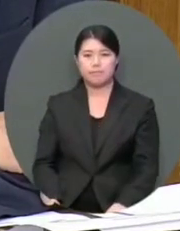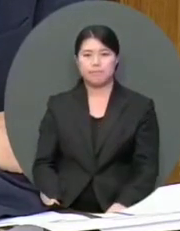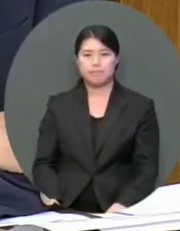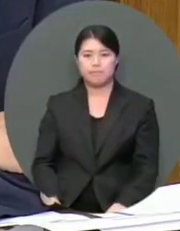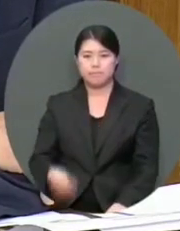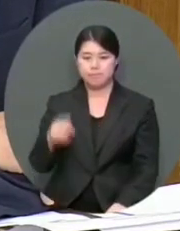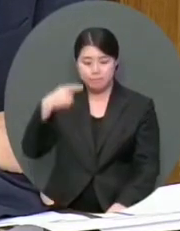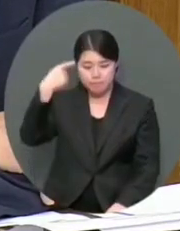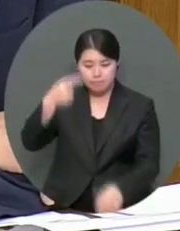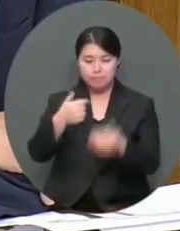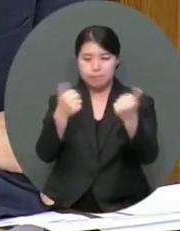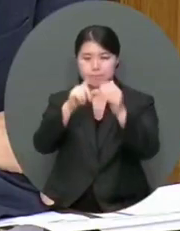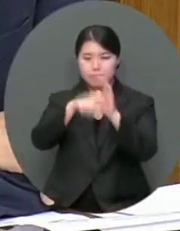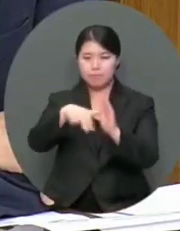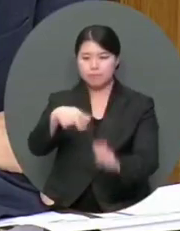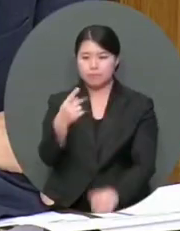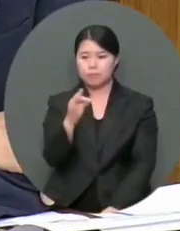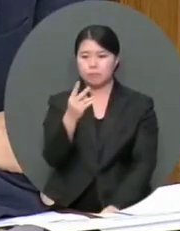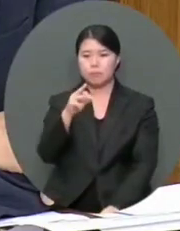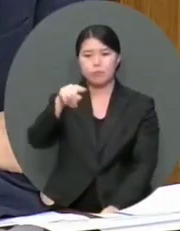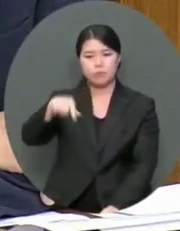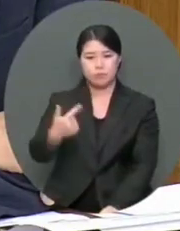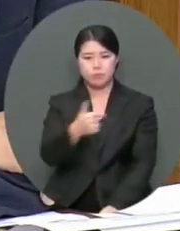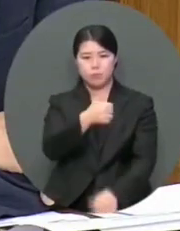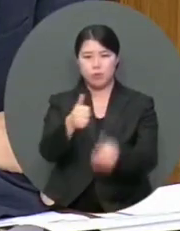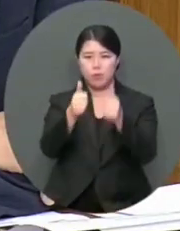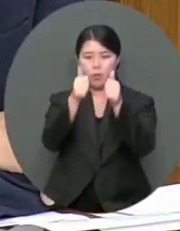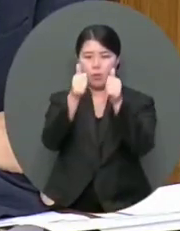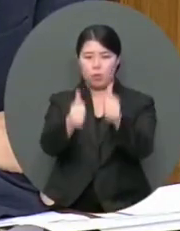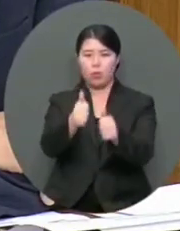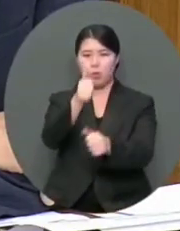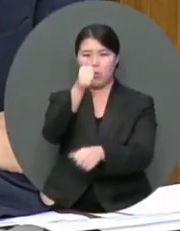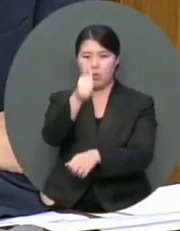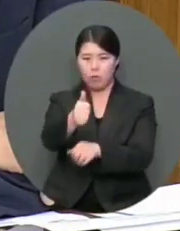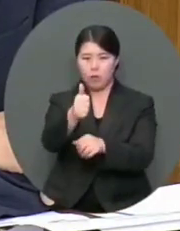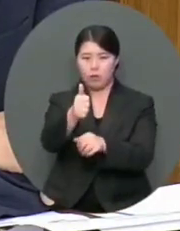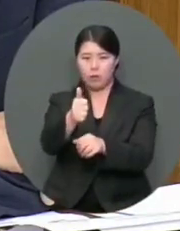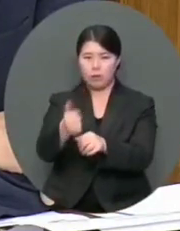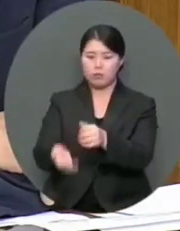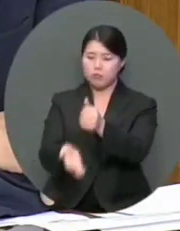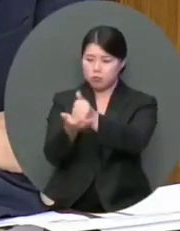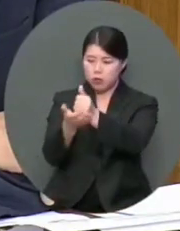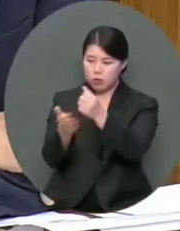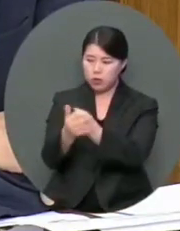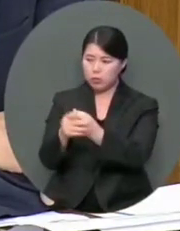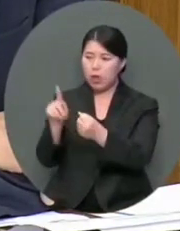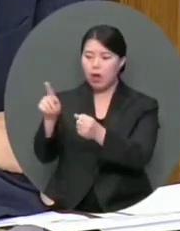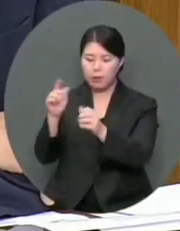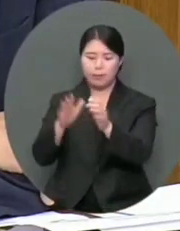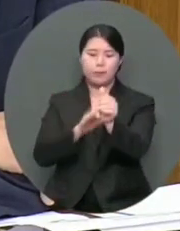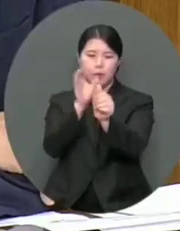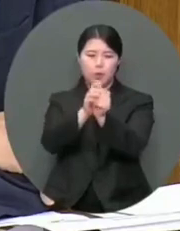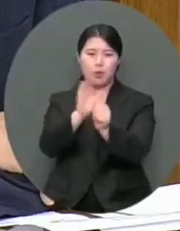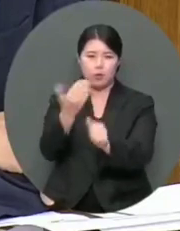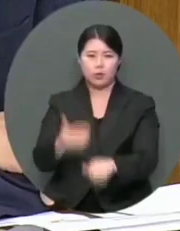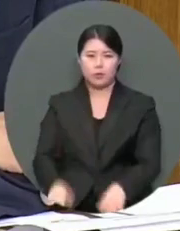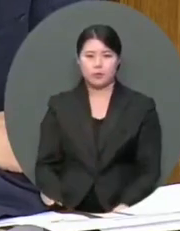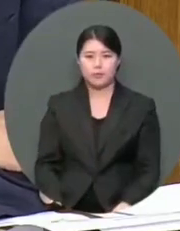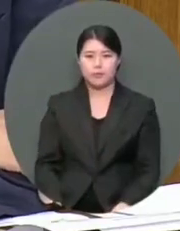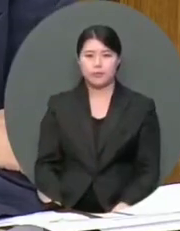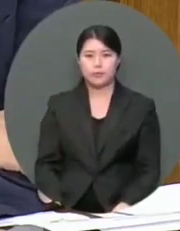다음에 법관회의에서 조용순 대법관을 후보로 제청해서 대통령이 임명했다. 이런 역사가 있습니다.